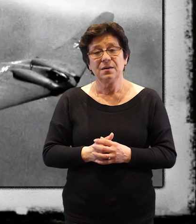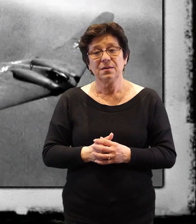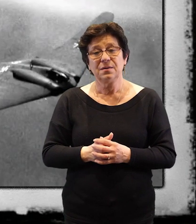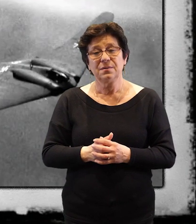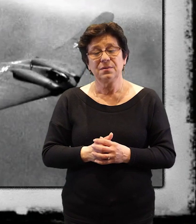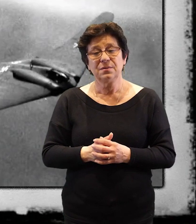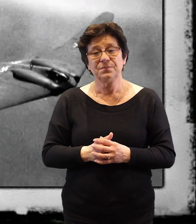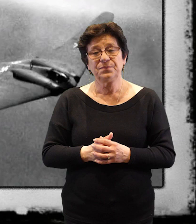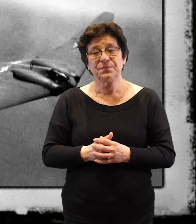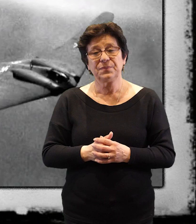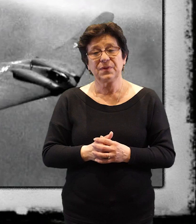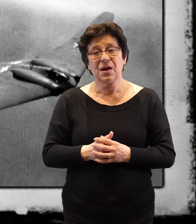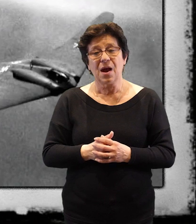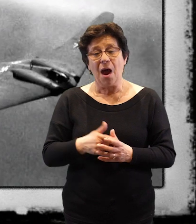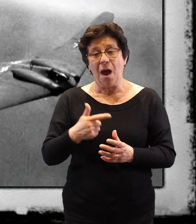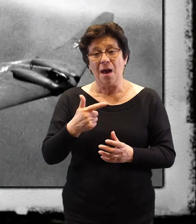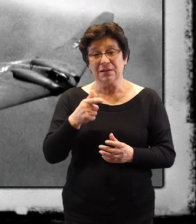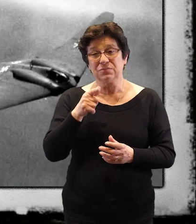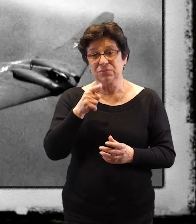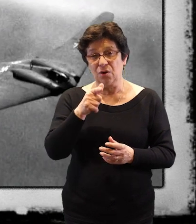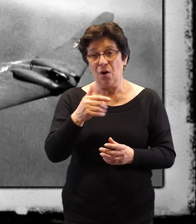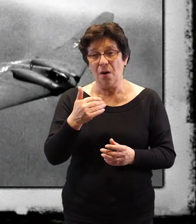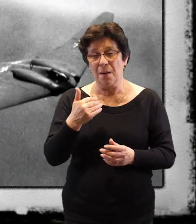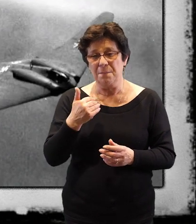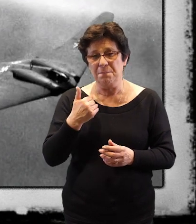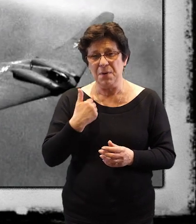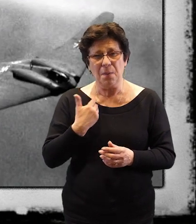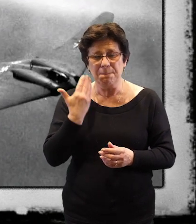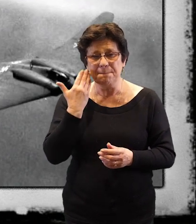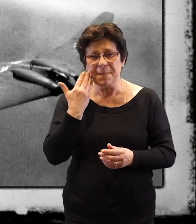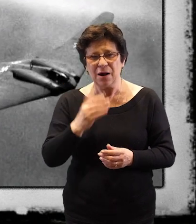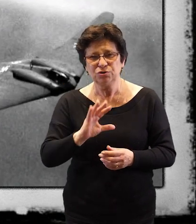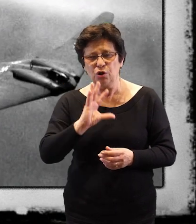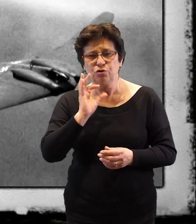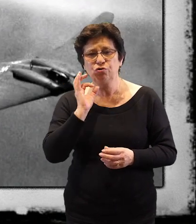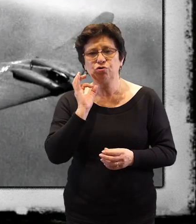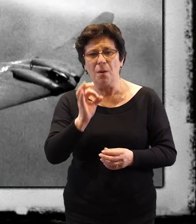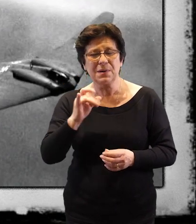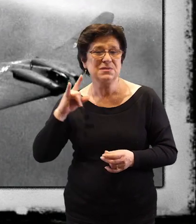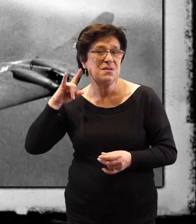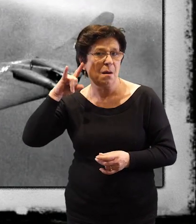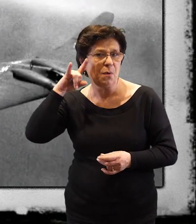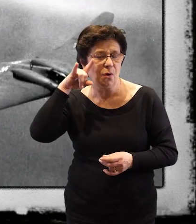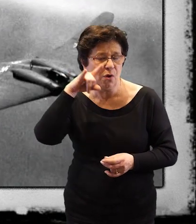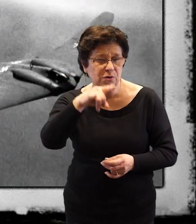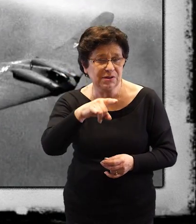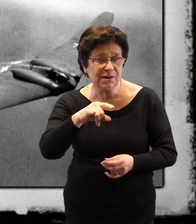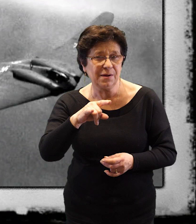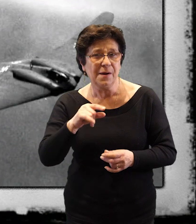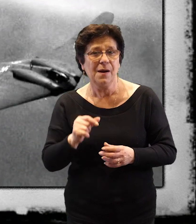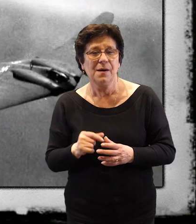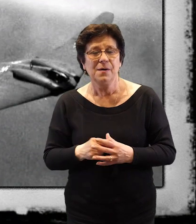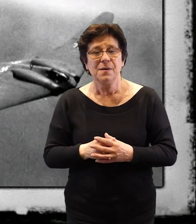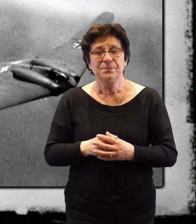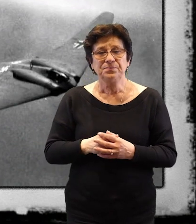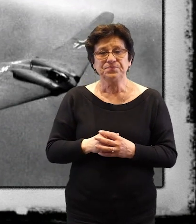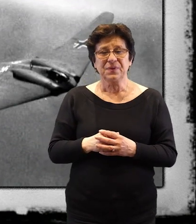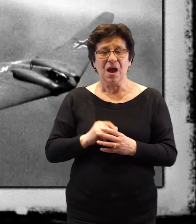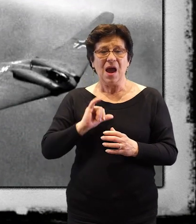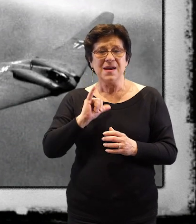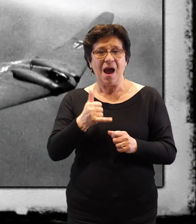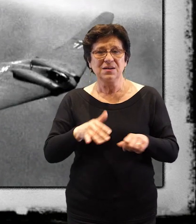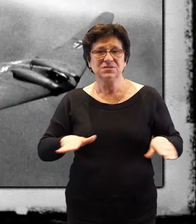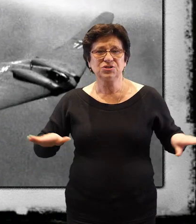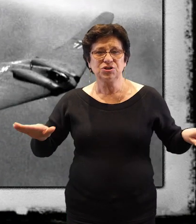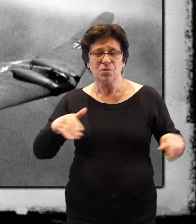no był, jak na tamte czasy, był konstrukcją niezwykłą, czy choćby samoloty w kształcie latającego skrzydła.